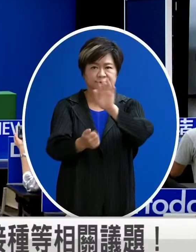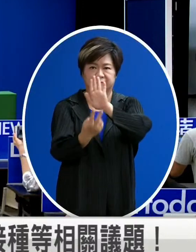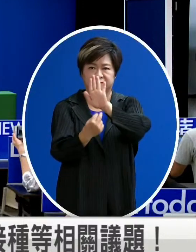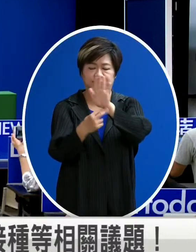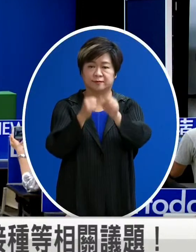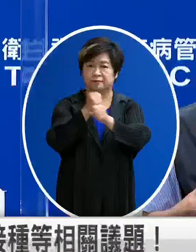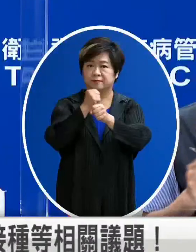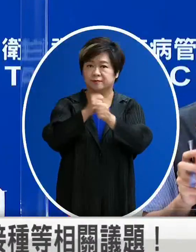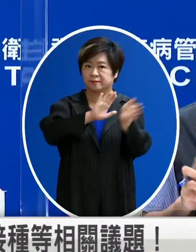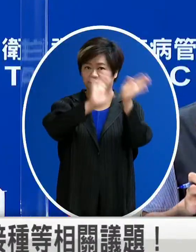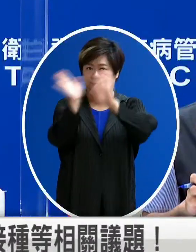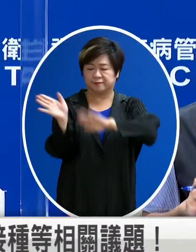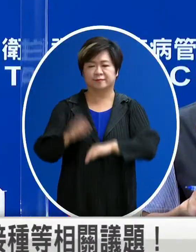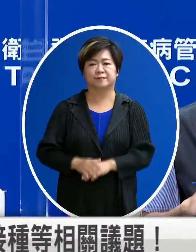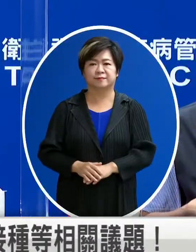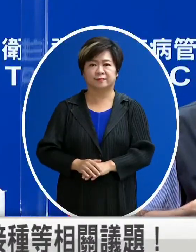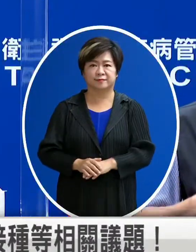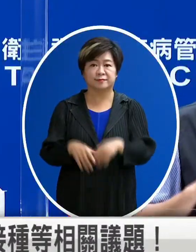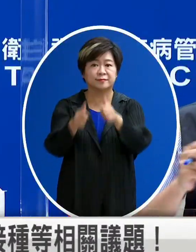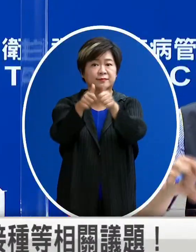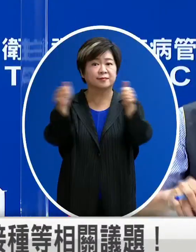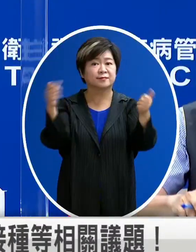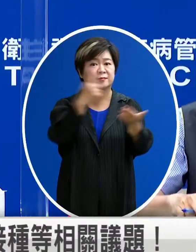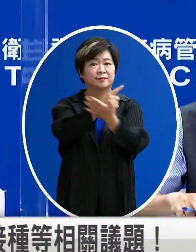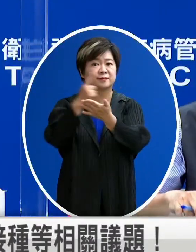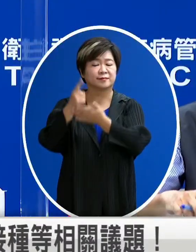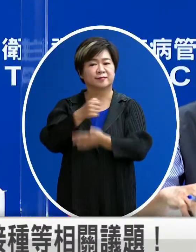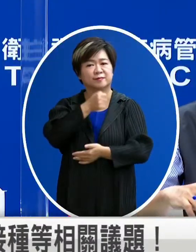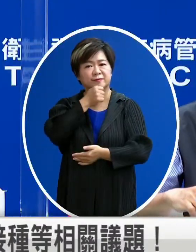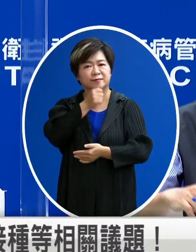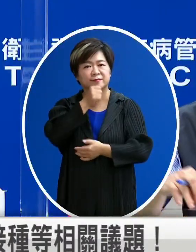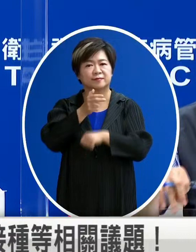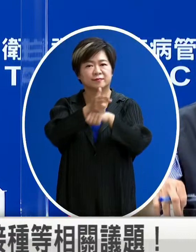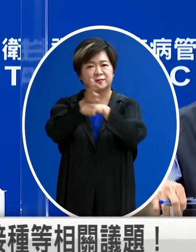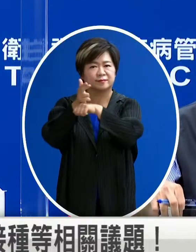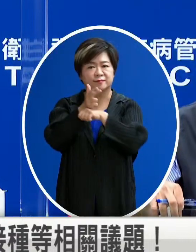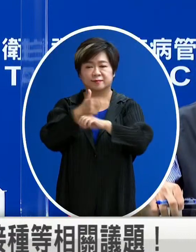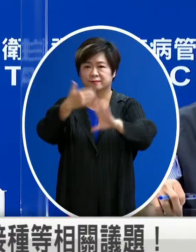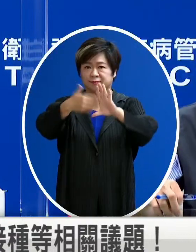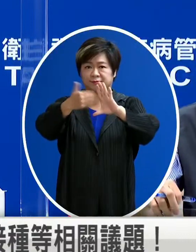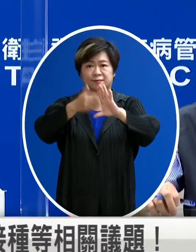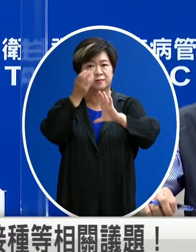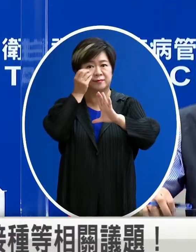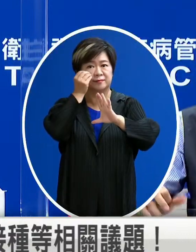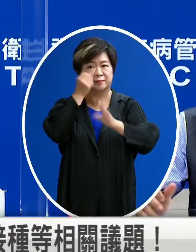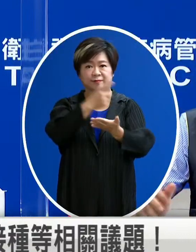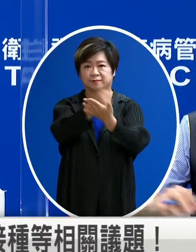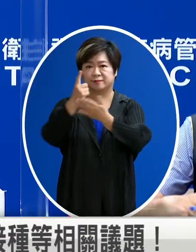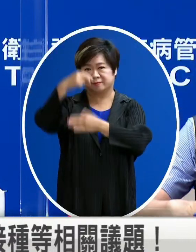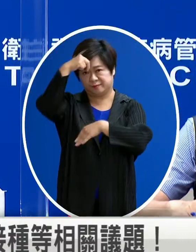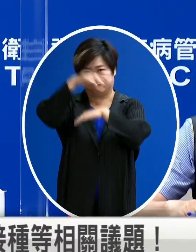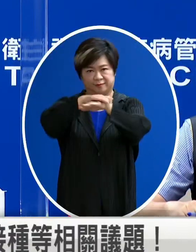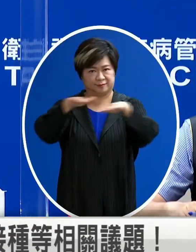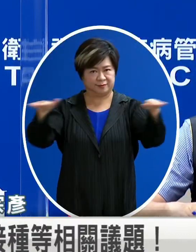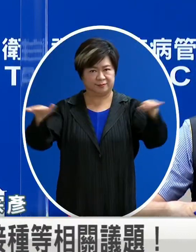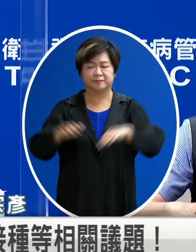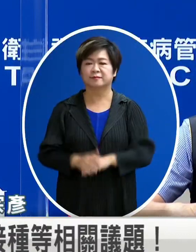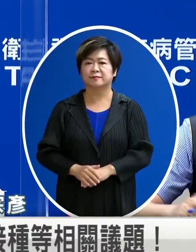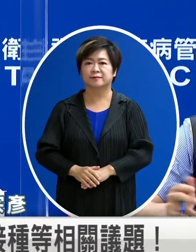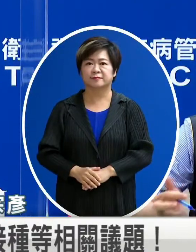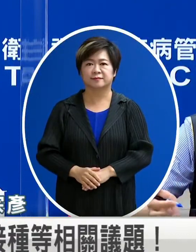项。 好，谢谢各位媒体女士先生，还有我们电视机前的观众朋友，大家午安哈。那今